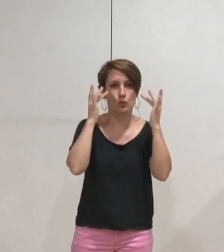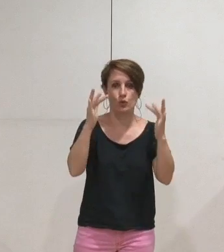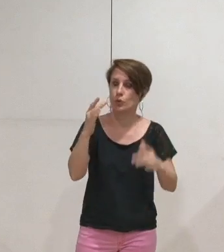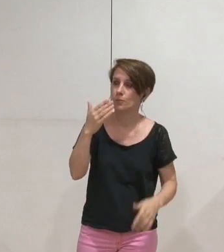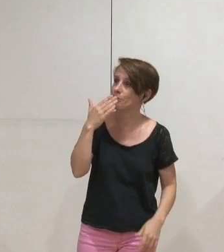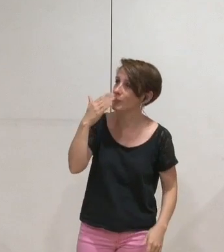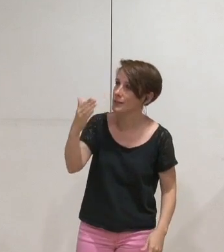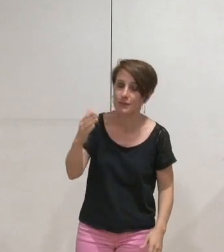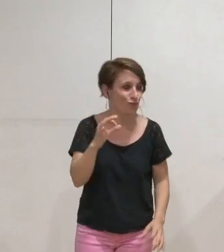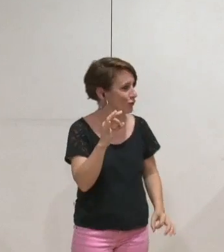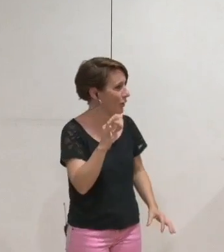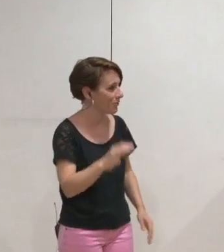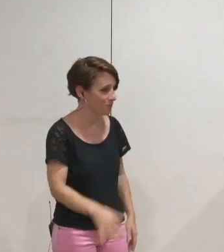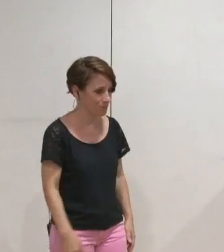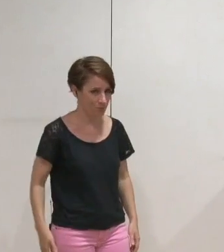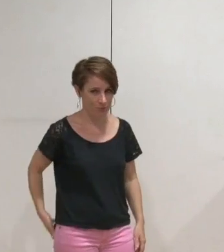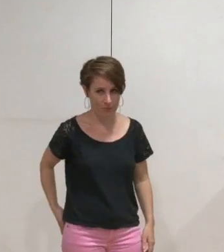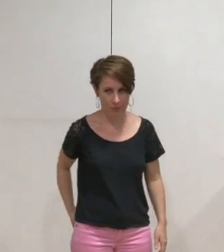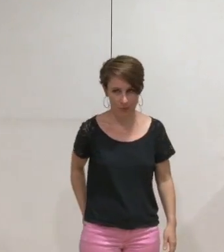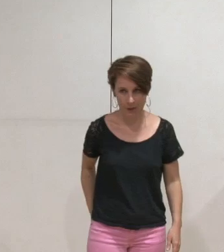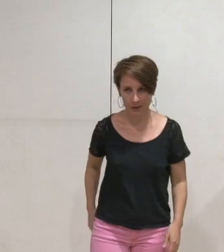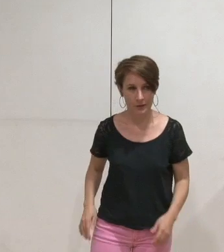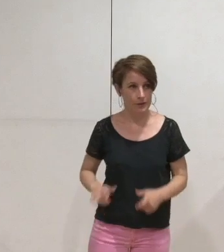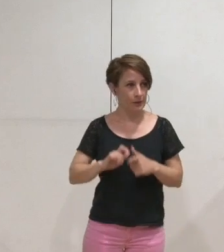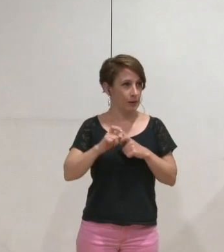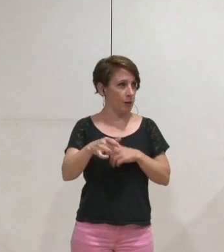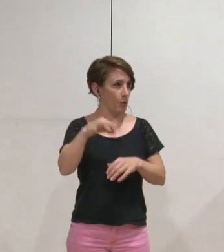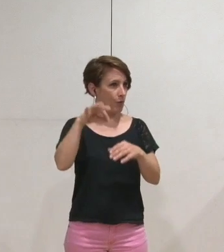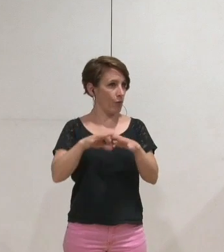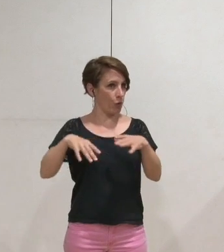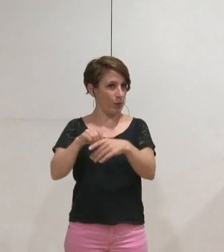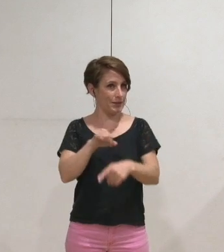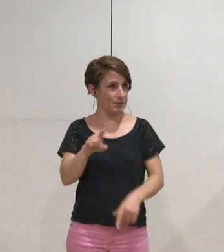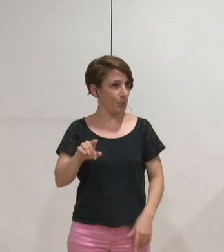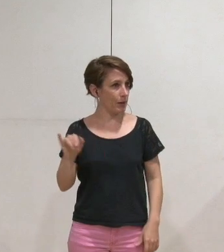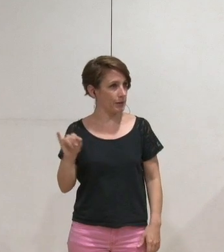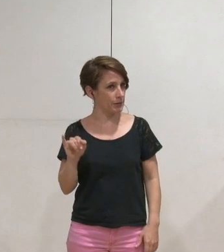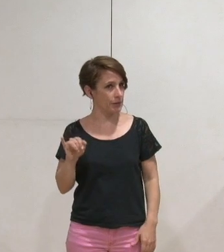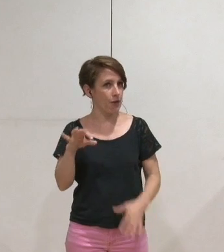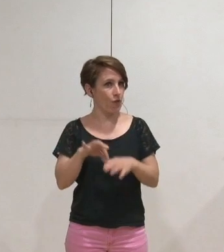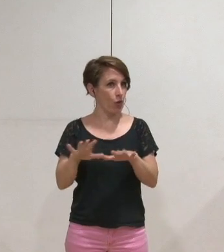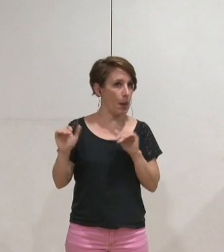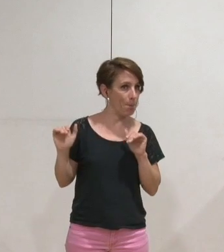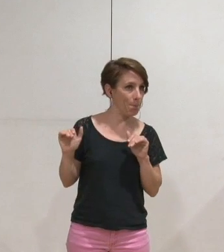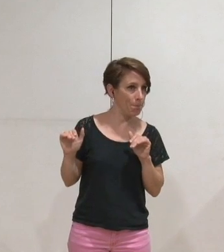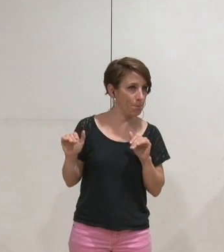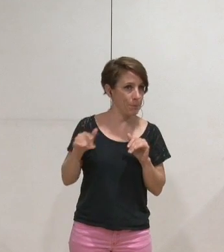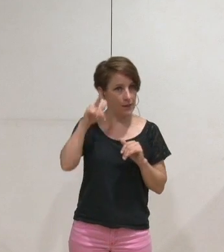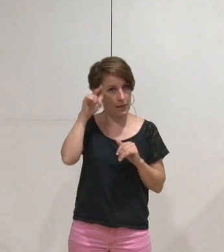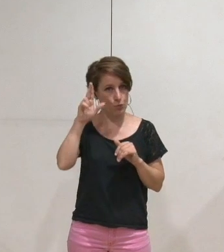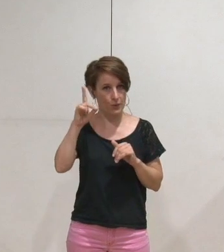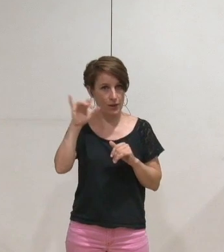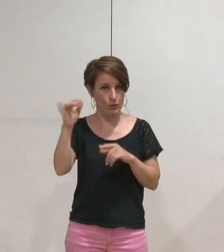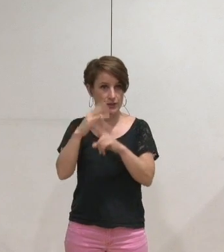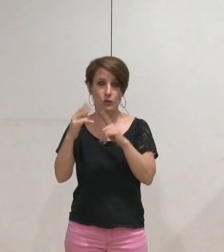merci pas d'autre intervention je mets donc la délibération au voix qui ne prend pas part au vote qui s'abstient républicain